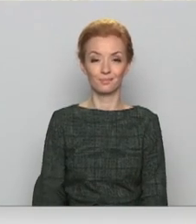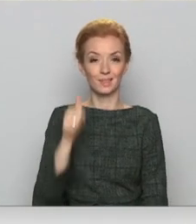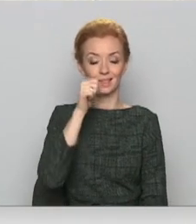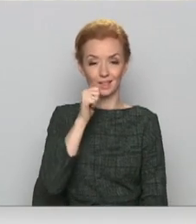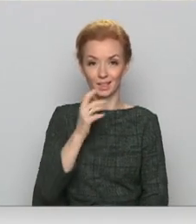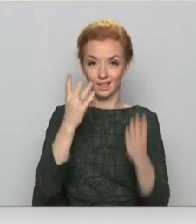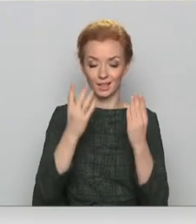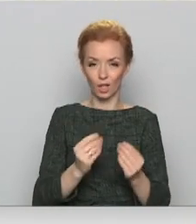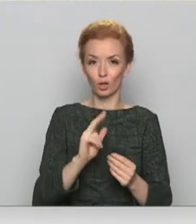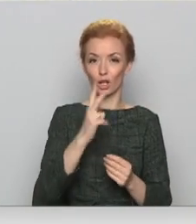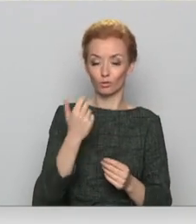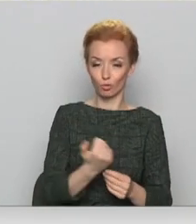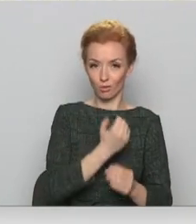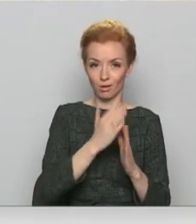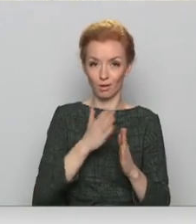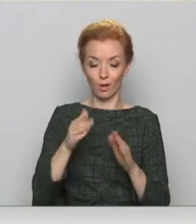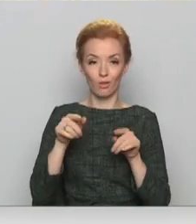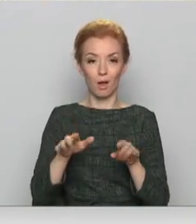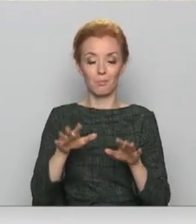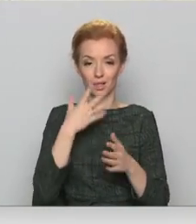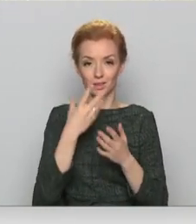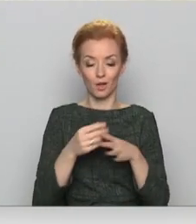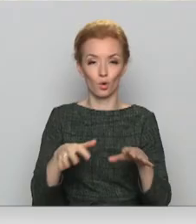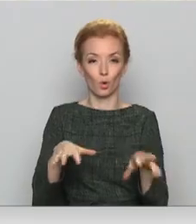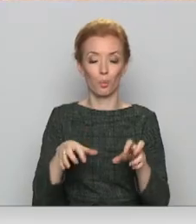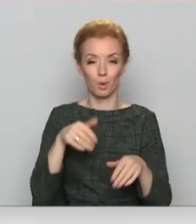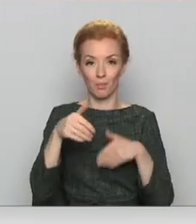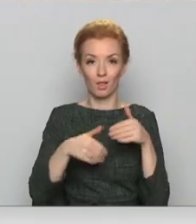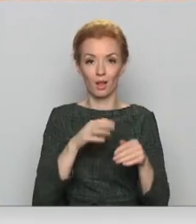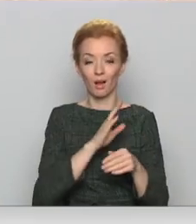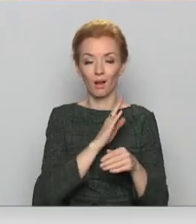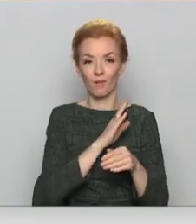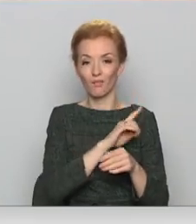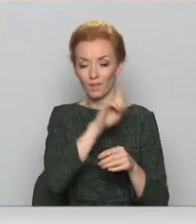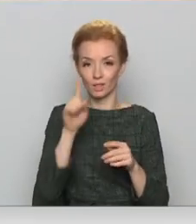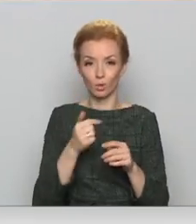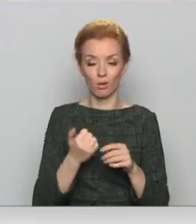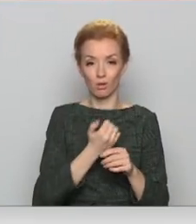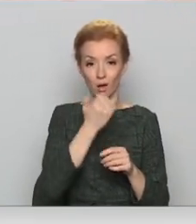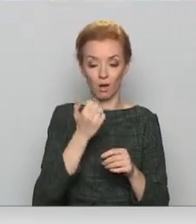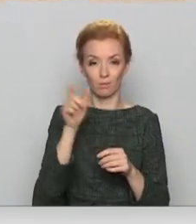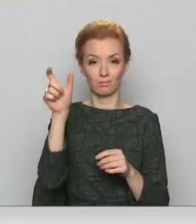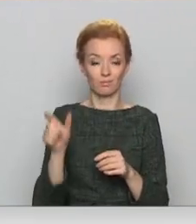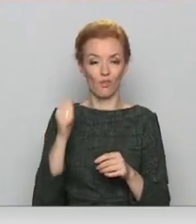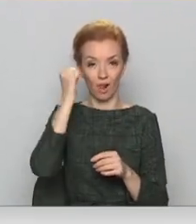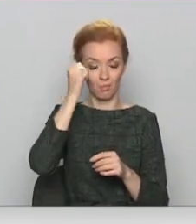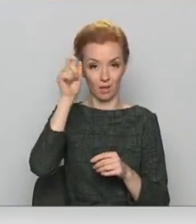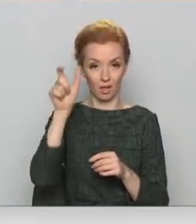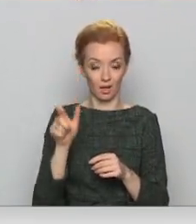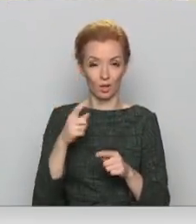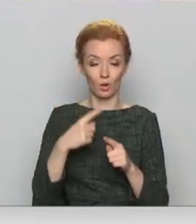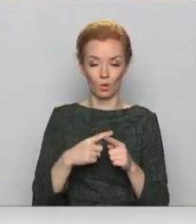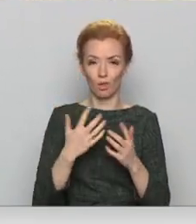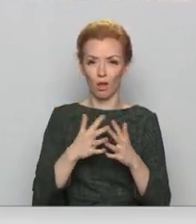Ikdienu jau trešo gadu. Tā par savu hobiju peldēšanos visa gada garumā stāsta Karlīna Lacone no Valmieras. Šobrīd